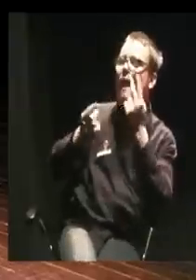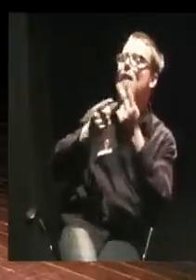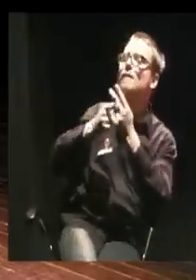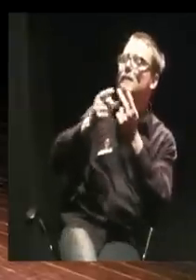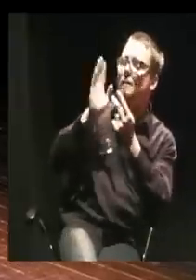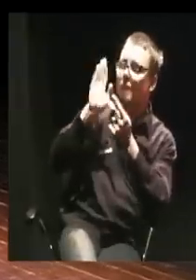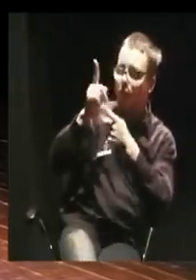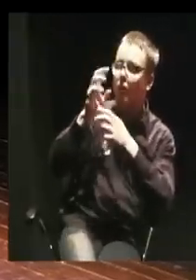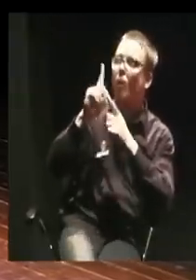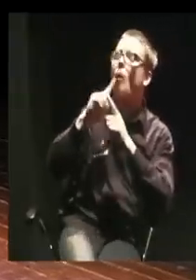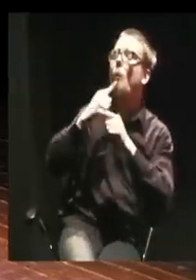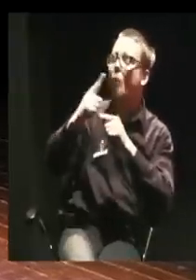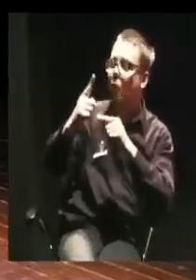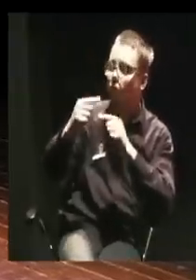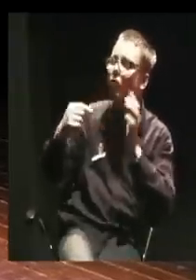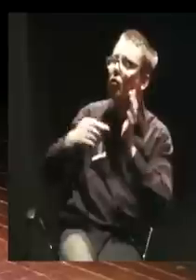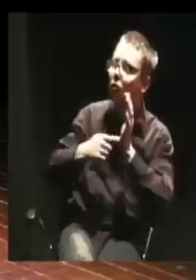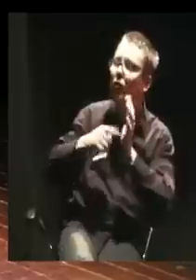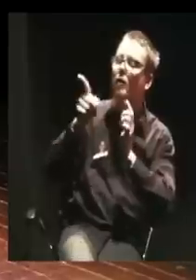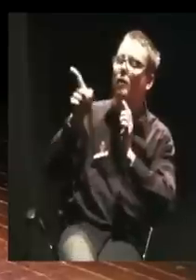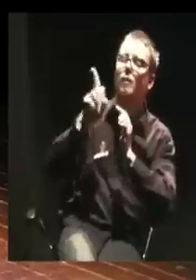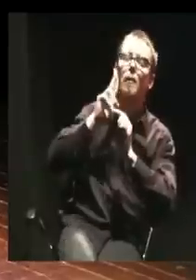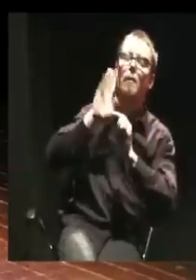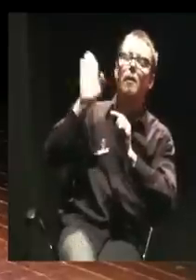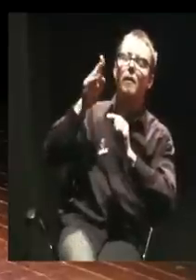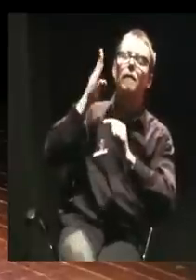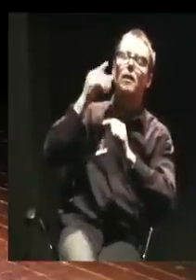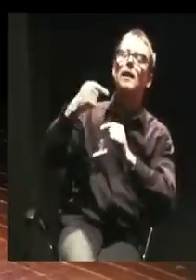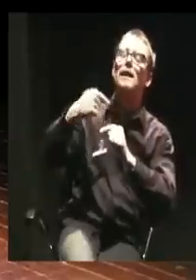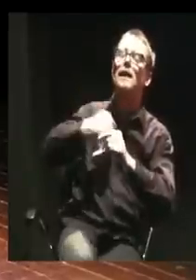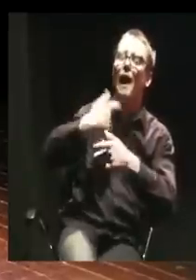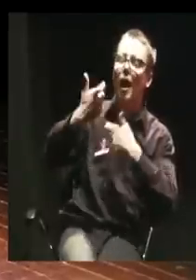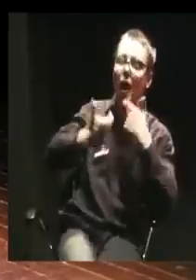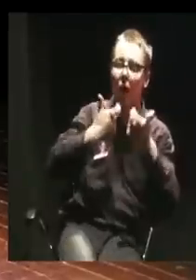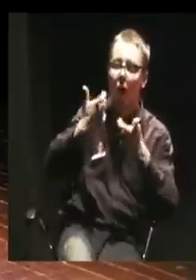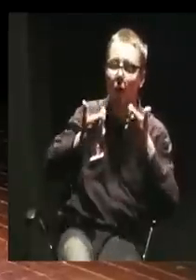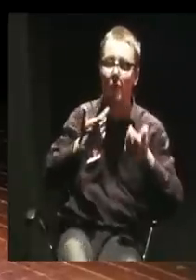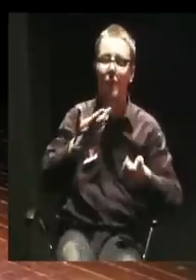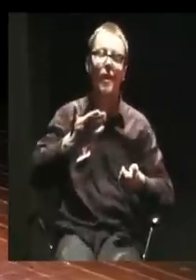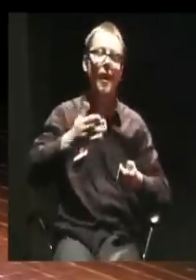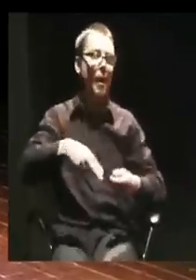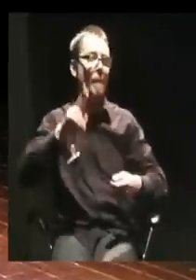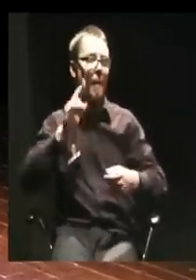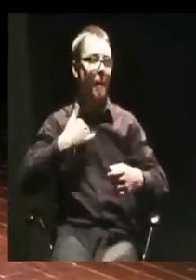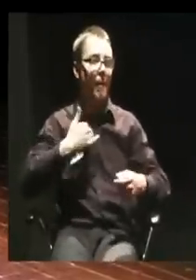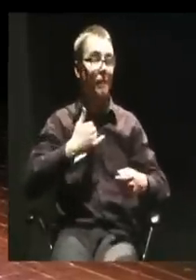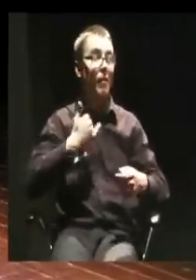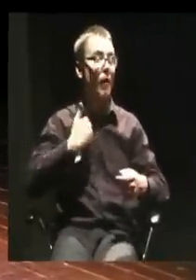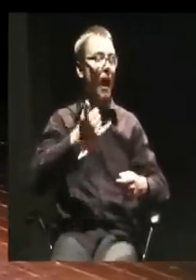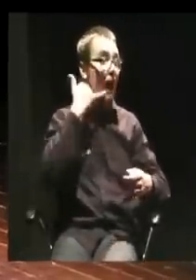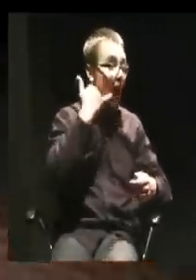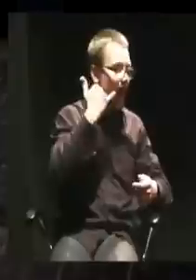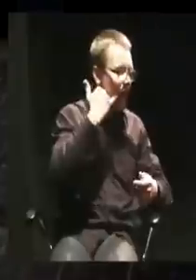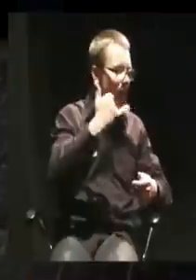Plakat wywiesiłem, dzwoni telefon. Synu, gdzieś ty to wywiesił? I mówię,